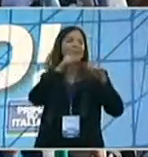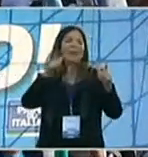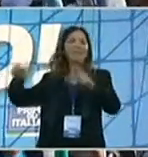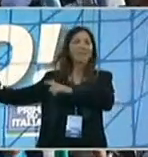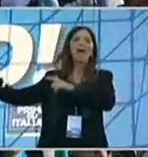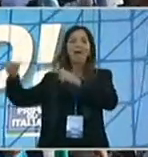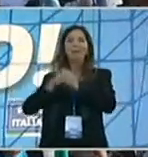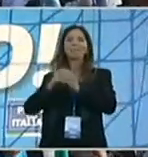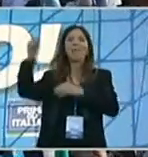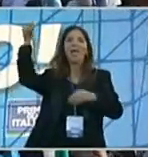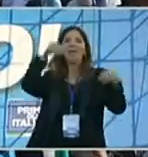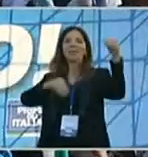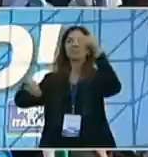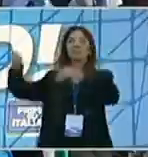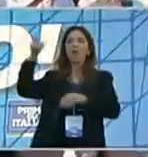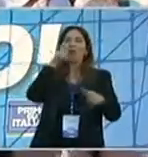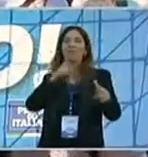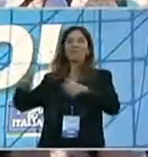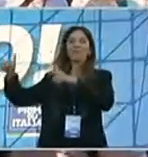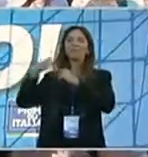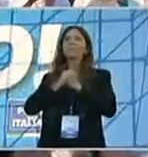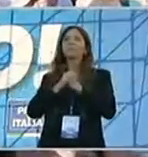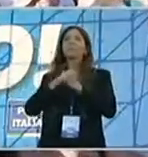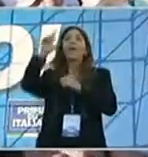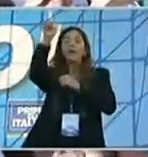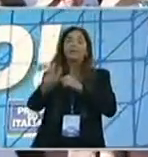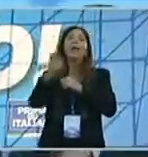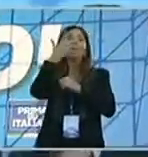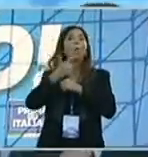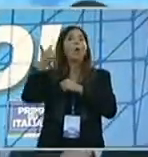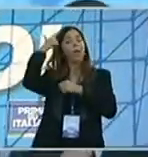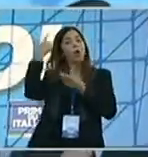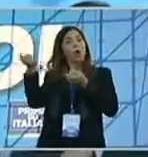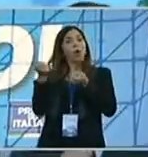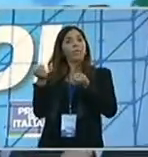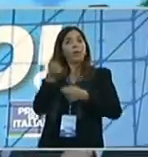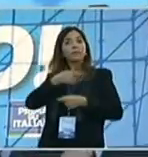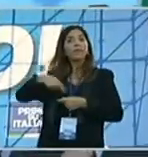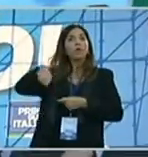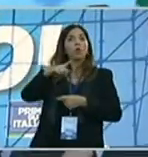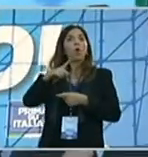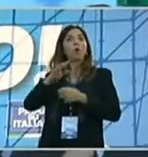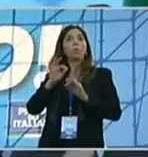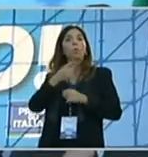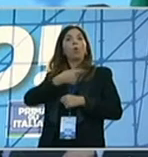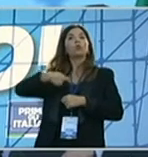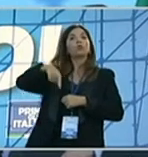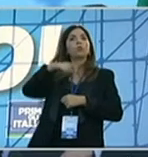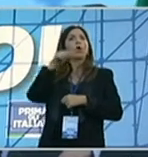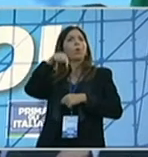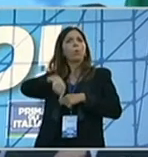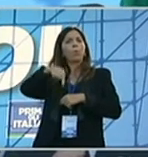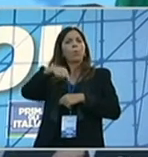Quindi l'Italia vuole essere governata da noi e noi siamo qui